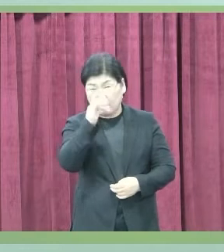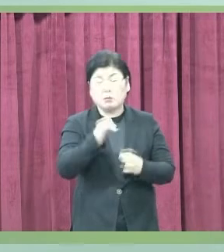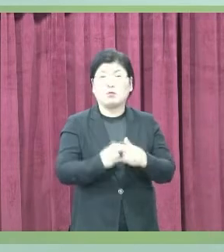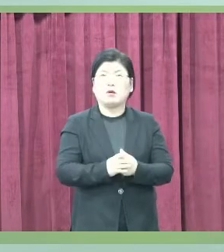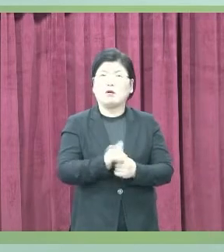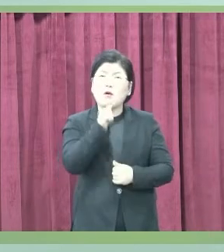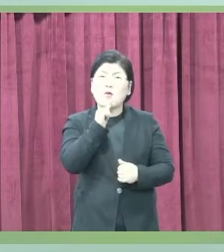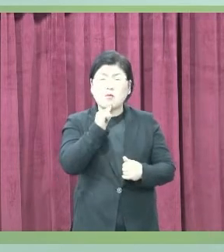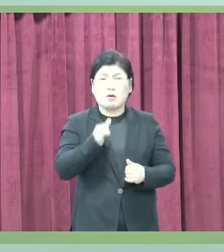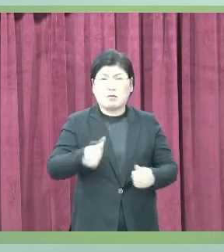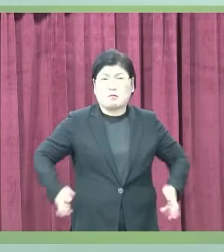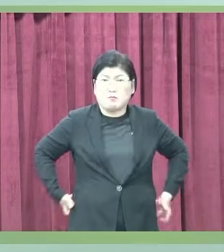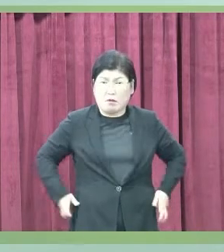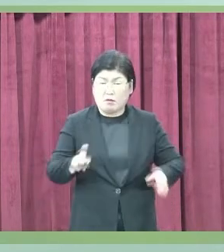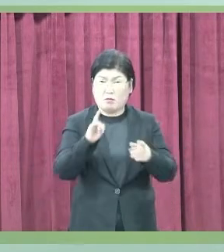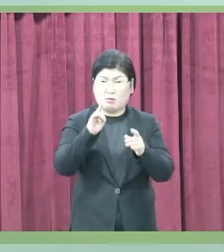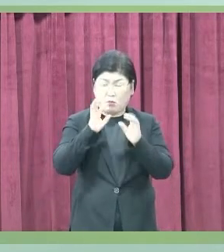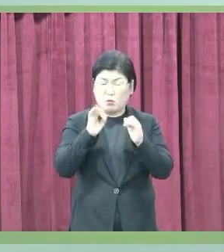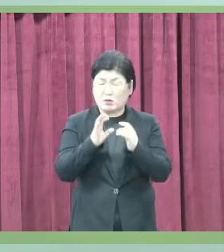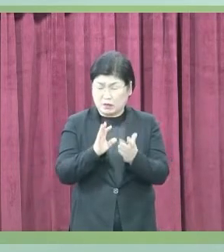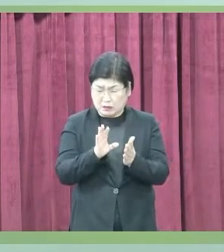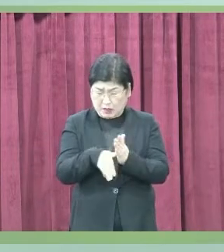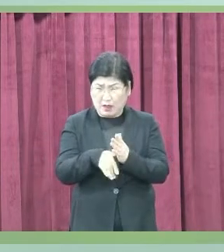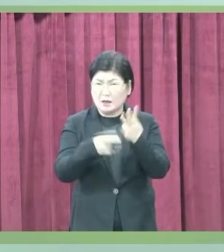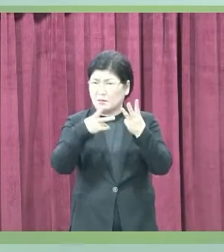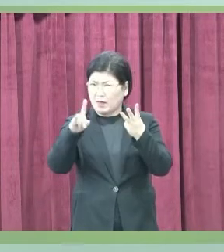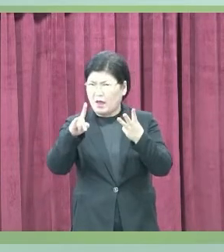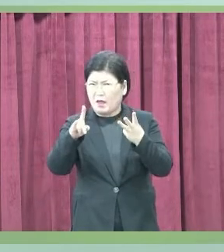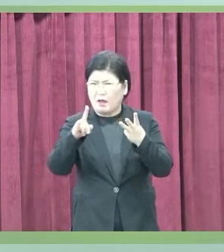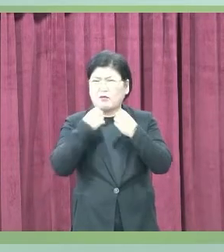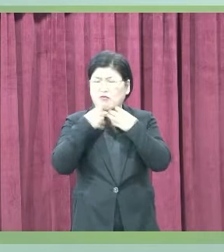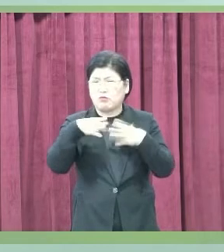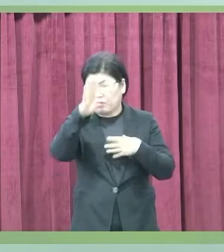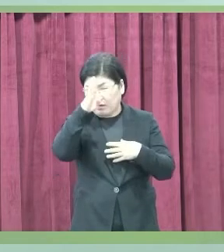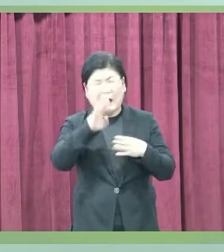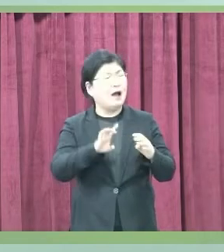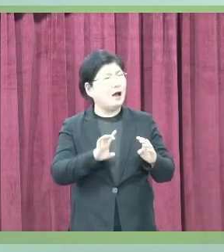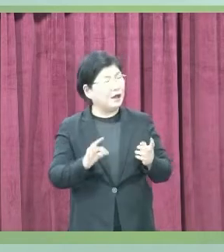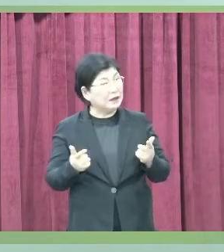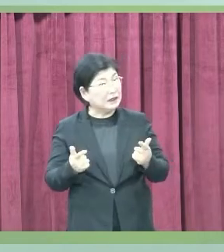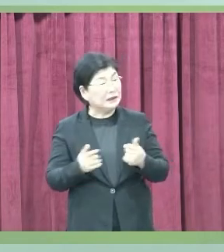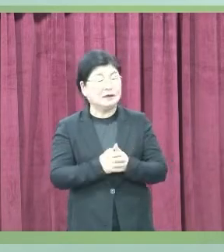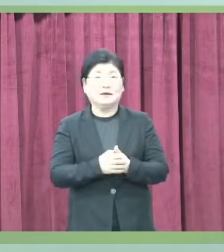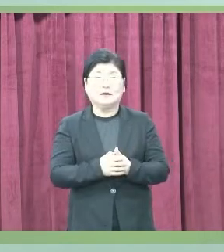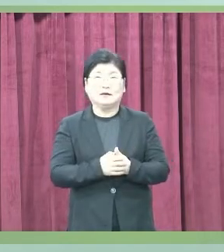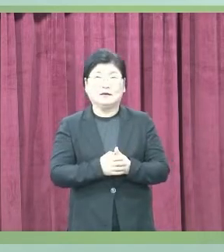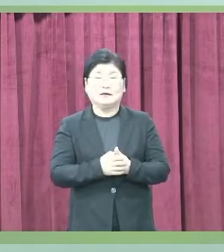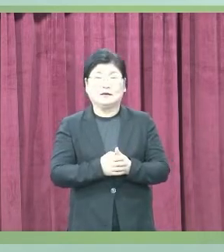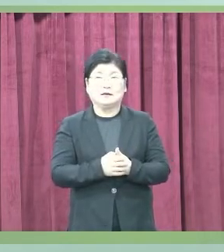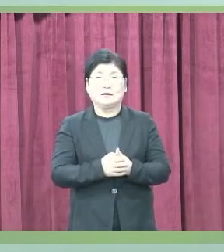신장 장애 3대 합병증 중에 하나가 당뇨거든요. 그러니까 이제 아니죠. 당뇨의 3대 합병증 중에